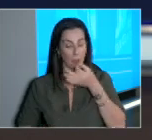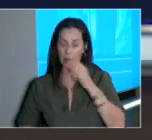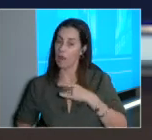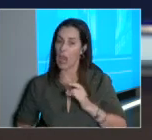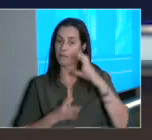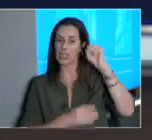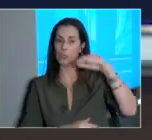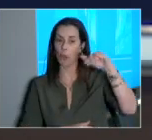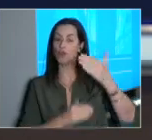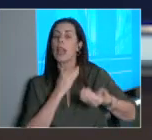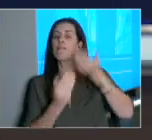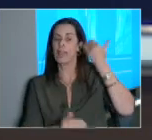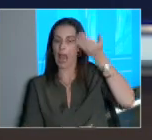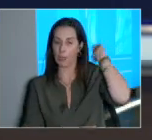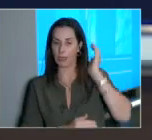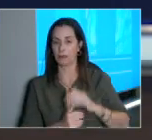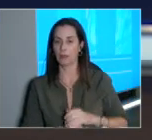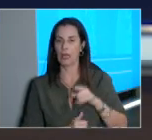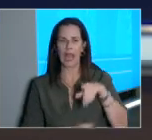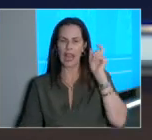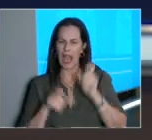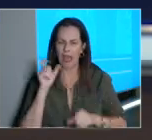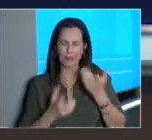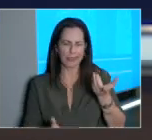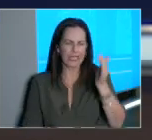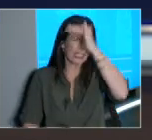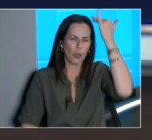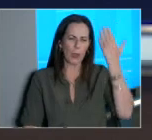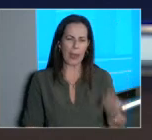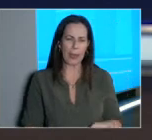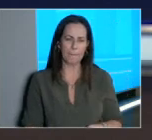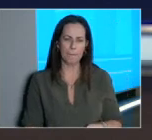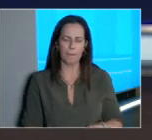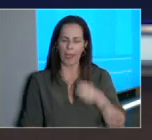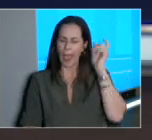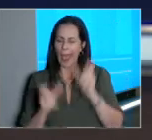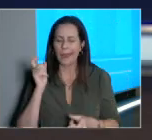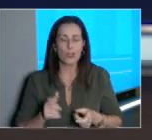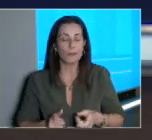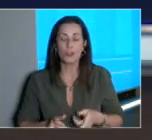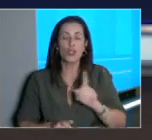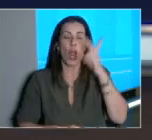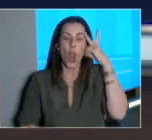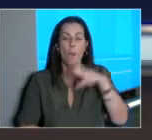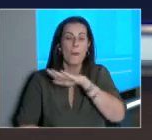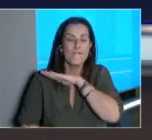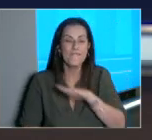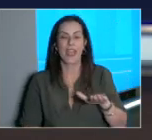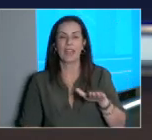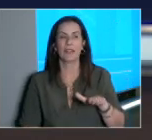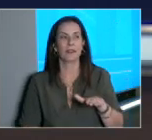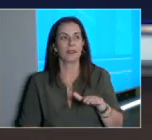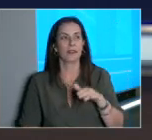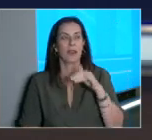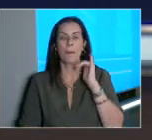את סמוטריץ' הרבה לפני יאיר לפיד. זה אנשים פונדמנטליסטים. אנשים שבכלל לא מבינים באיזה... אתה